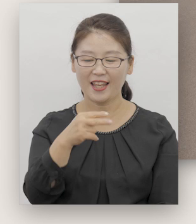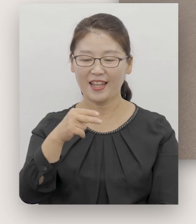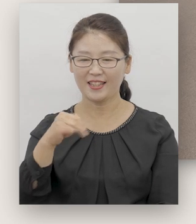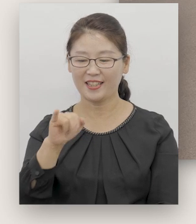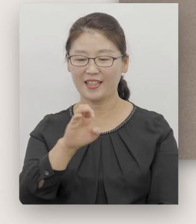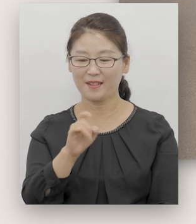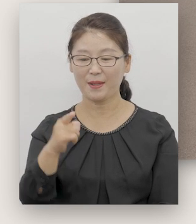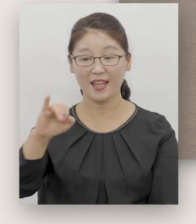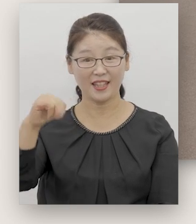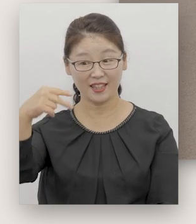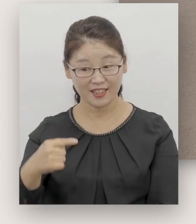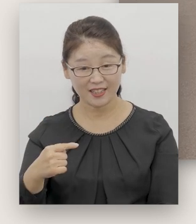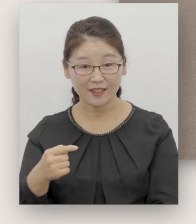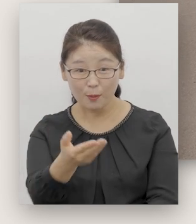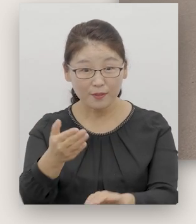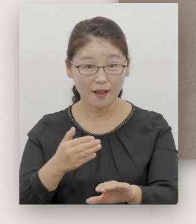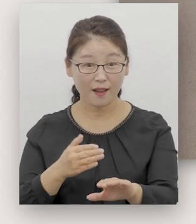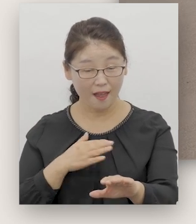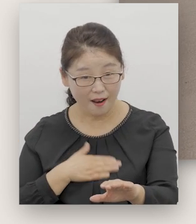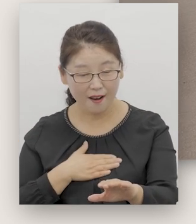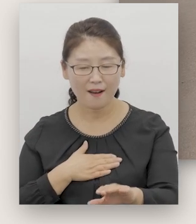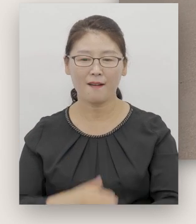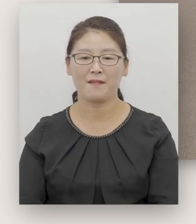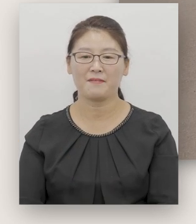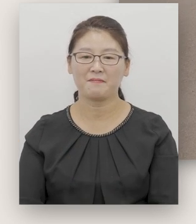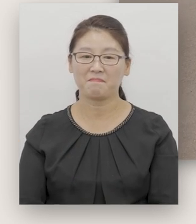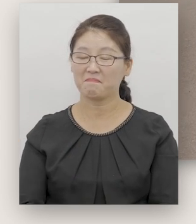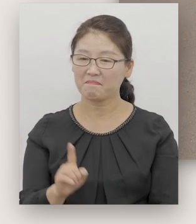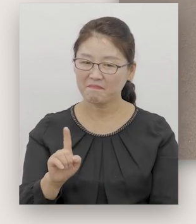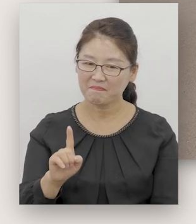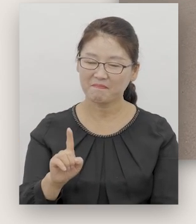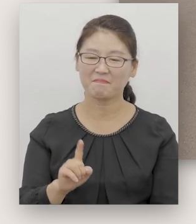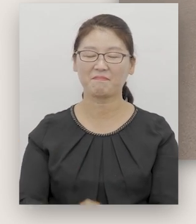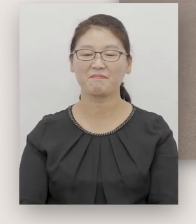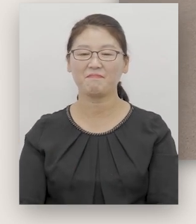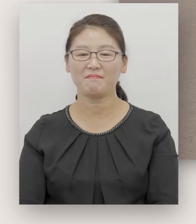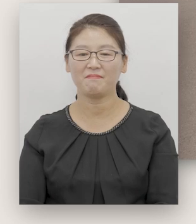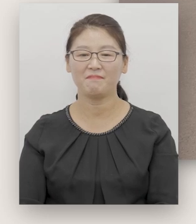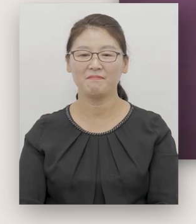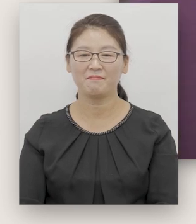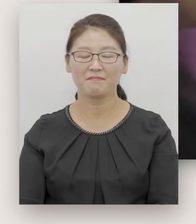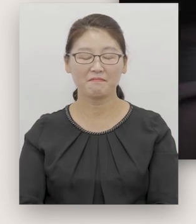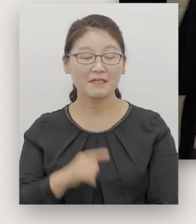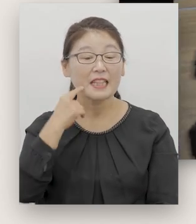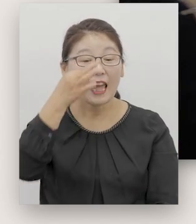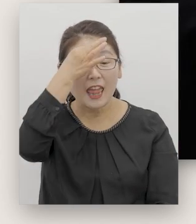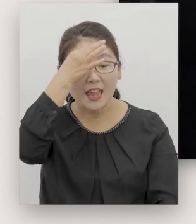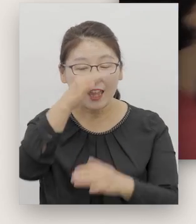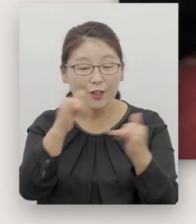알고 계시겠지만 아주 간단하게 얘기하자면 그 예술가가 직접 무언가를 손으로 만드는 행위가